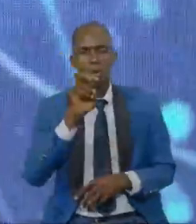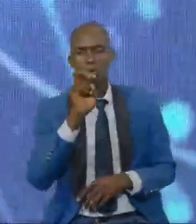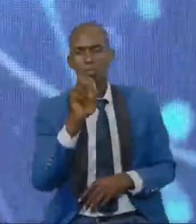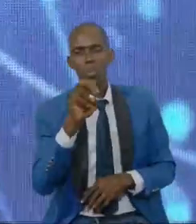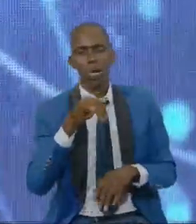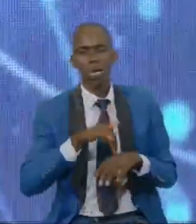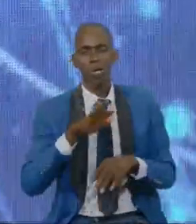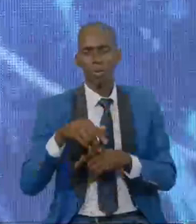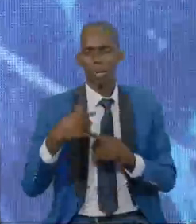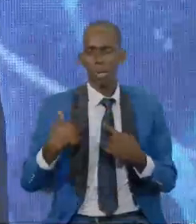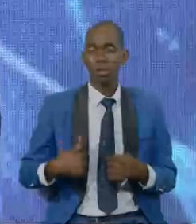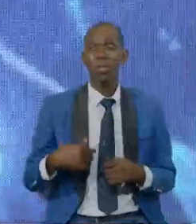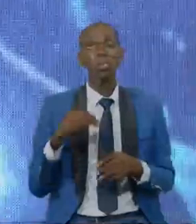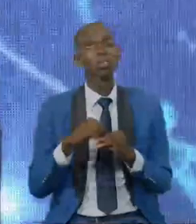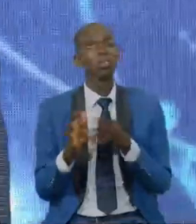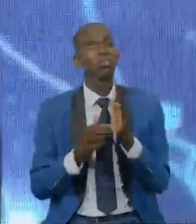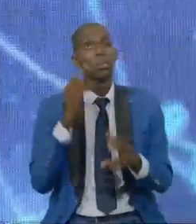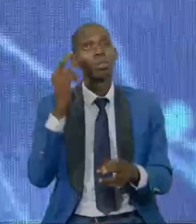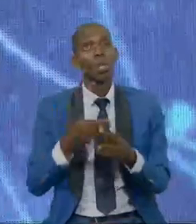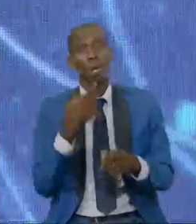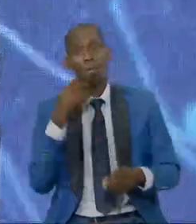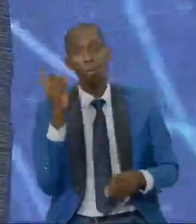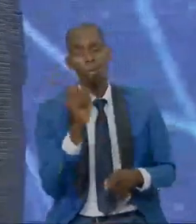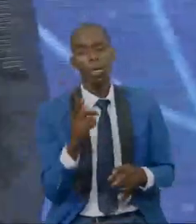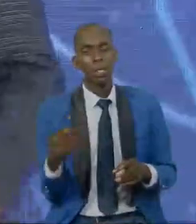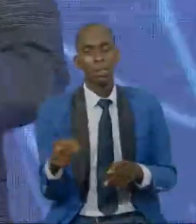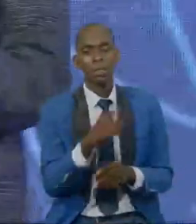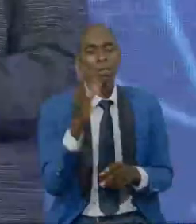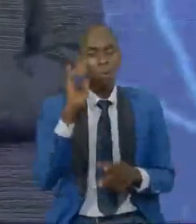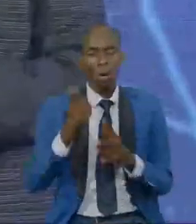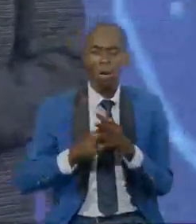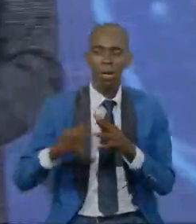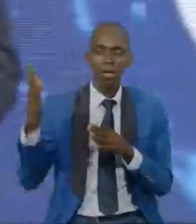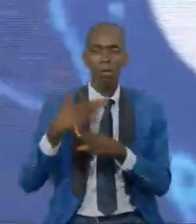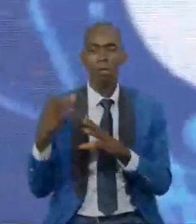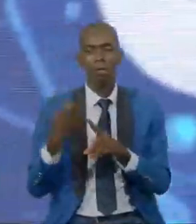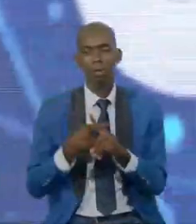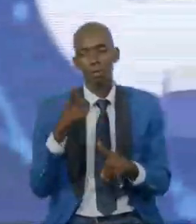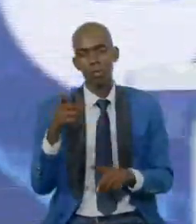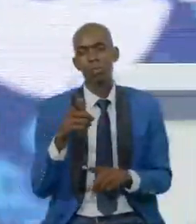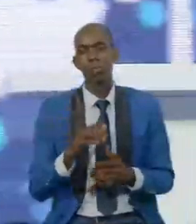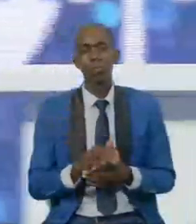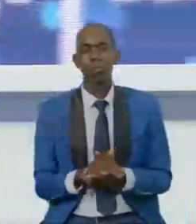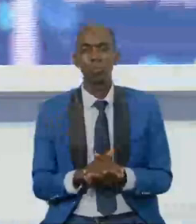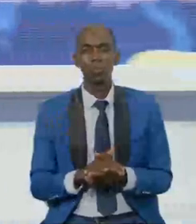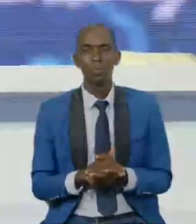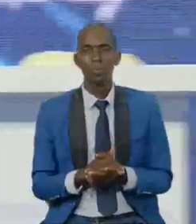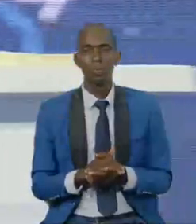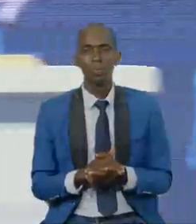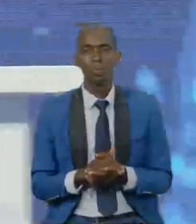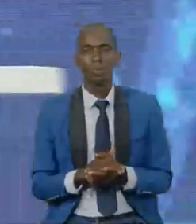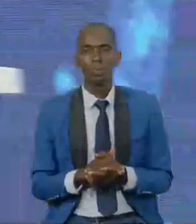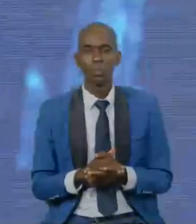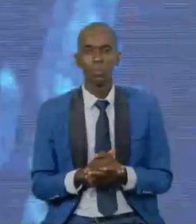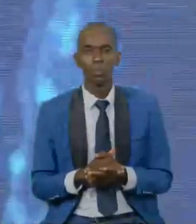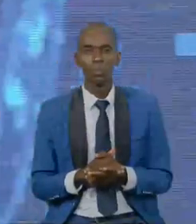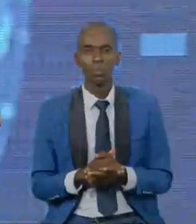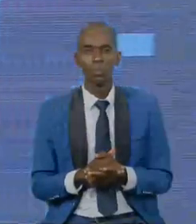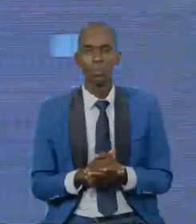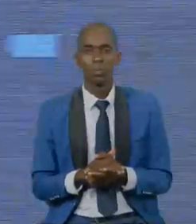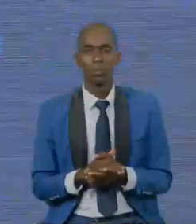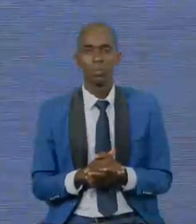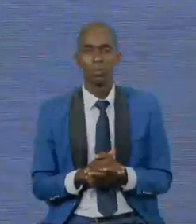in Jesus' name, you will run back. Lorsque l'instigateur, l'initiateur du péché frappe à ta porte, tu dis au